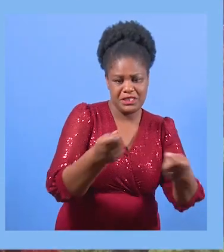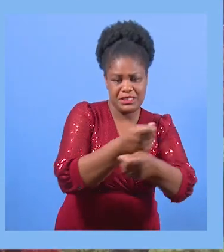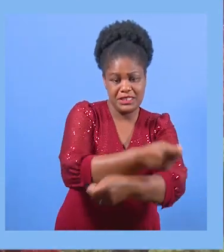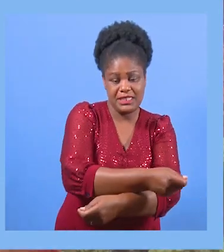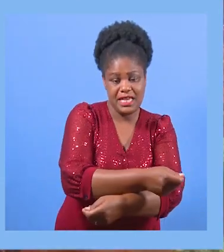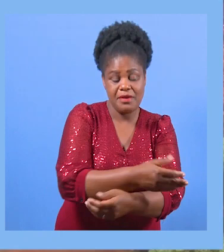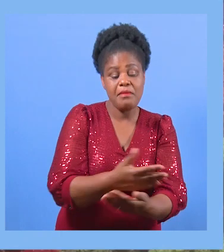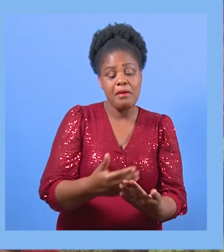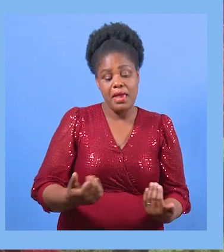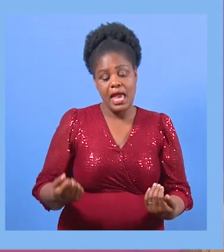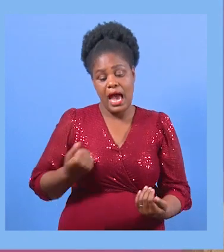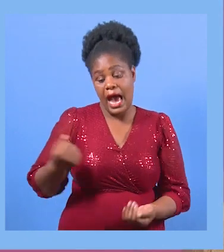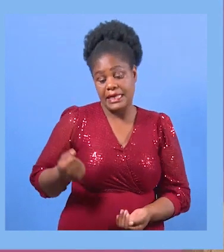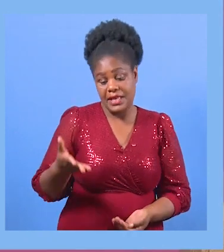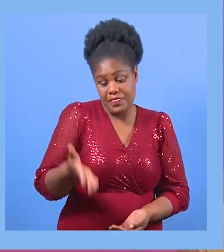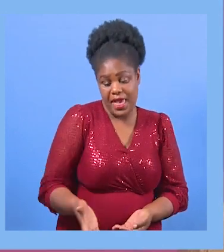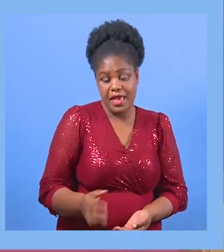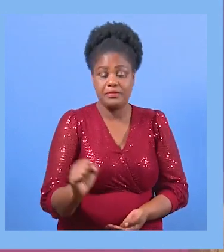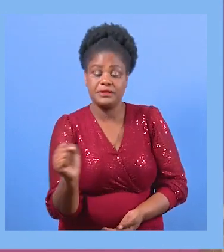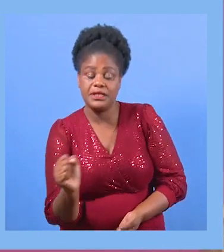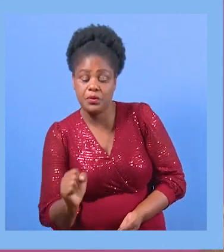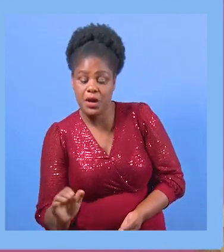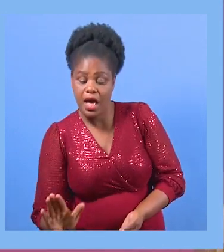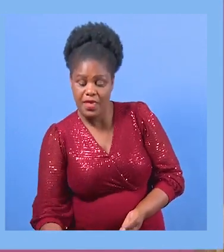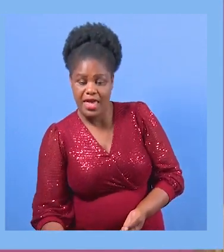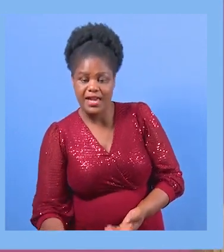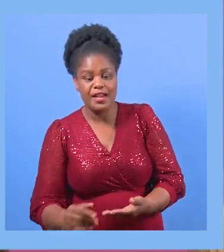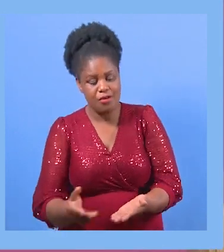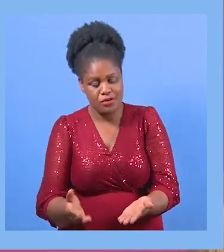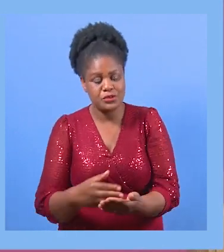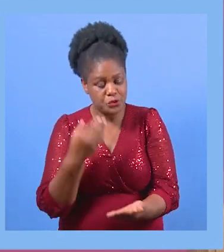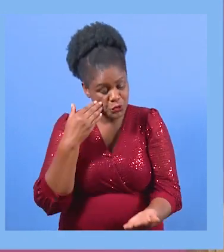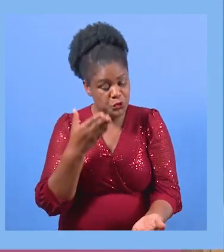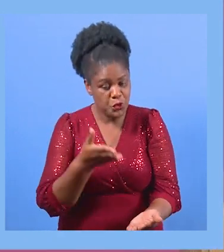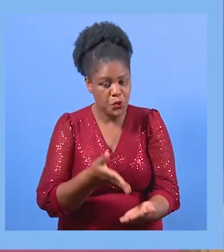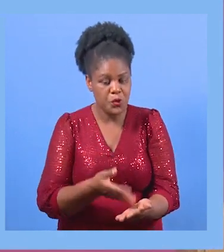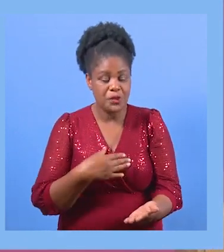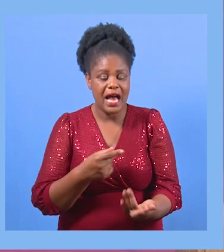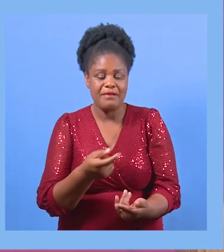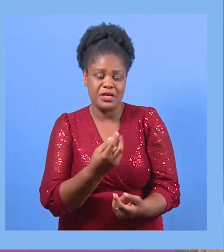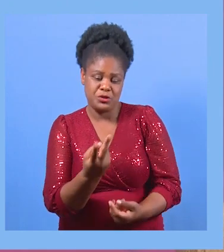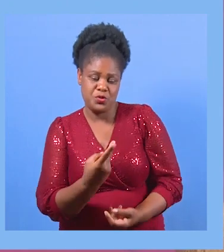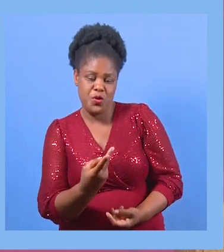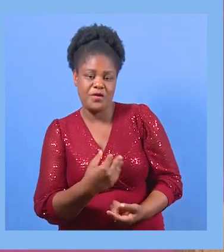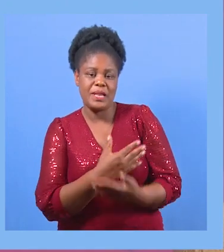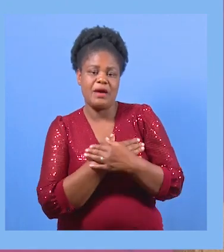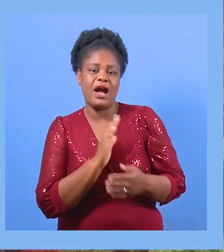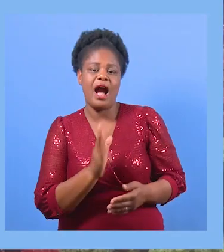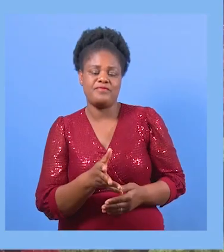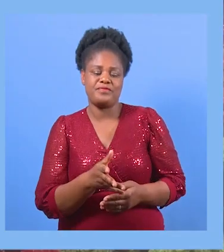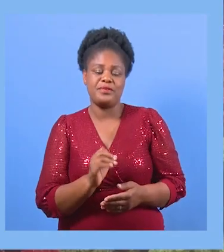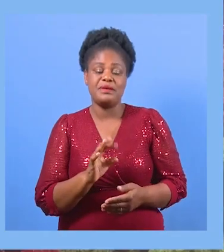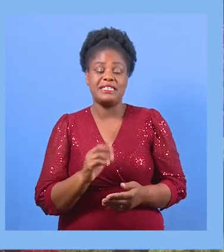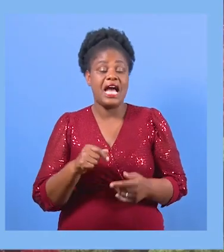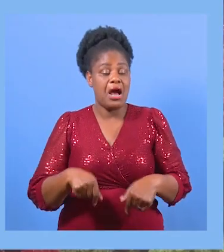pamberi paatete kana paasekuru, kuratidza kuti zvine hwaro hwakanaka. Ngatidzokerei kuhwaro hwedu hwakare, tiregere kudyiwa nezviri kuitika